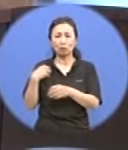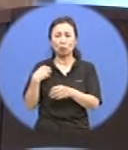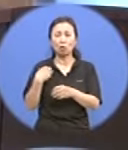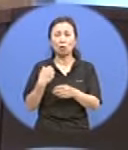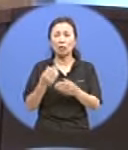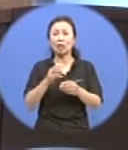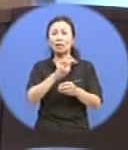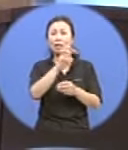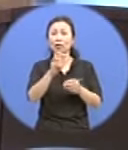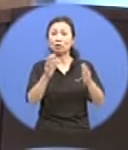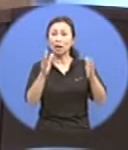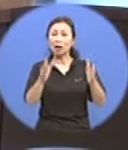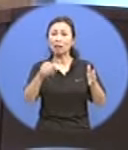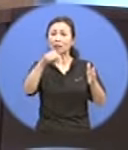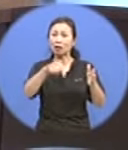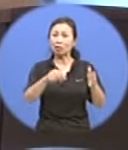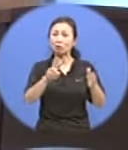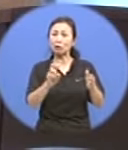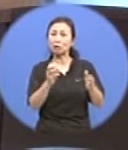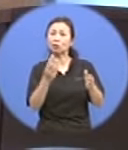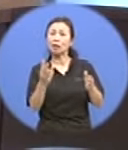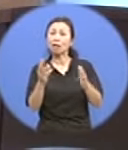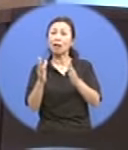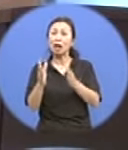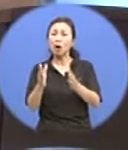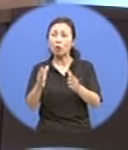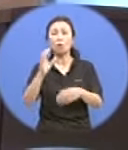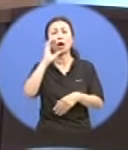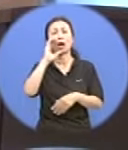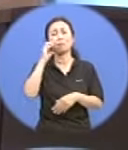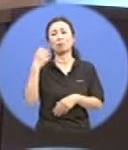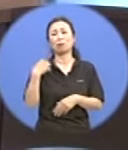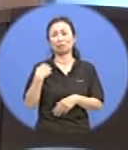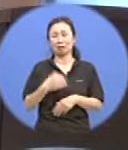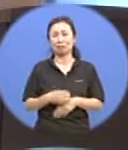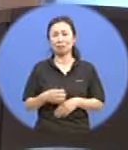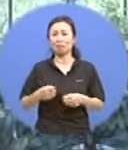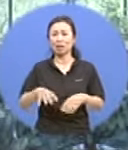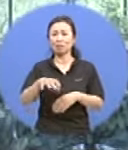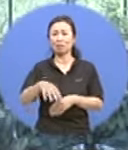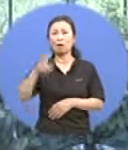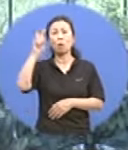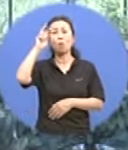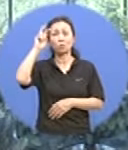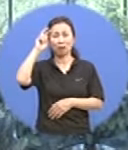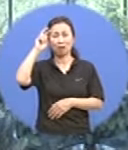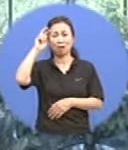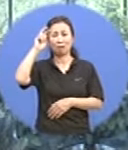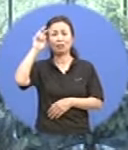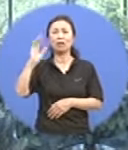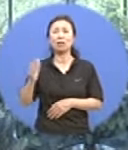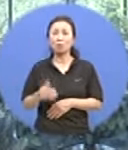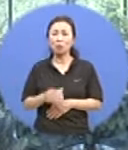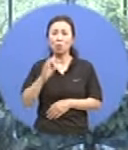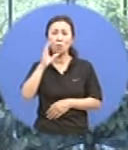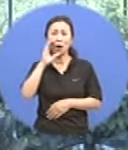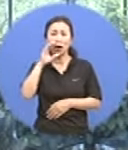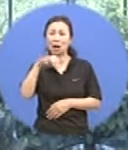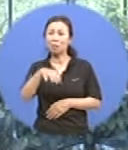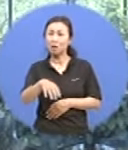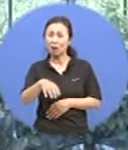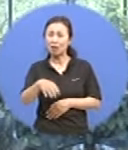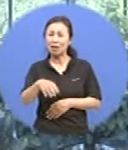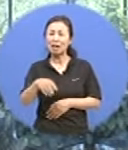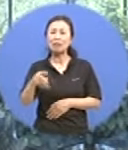今留守作もこの和歌山にありますんでね、私大阪出身なんですけども、この和歌山っていうのはやっぱり第二のふるさと以